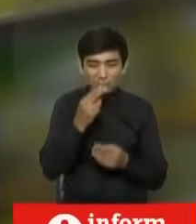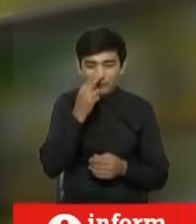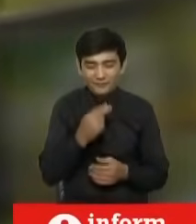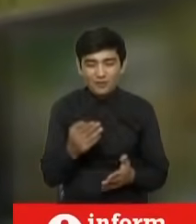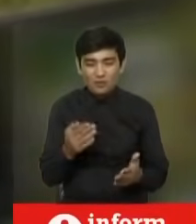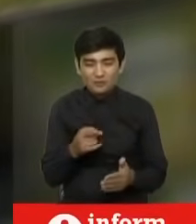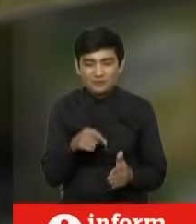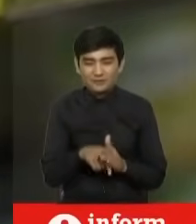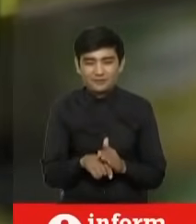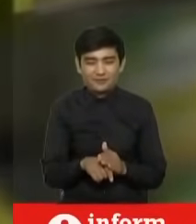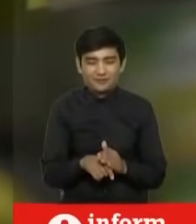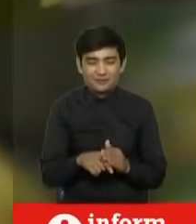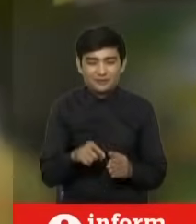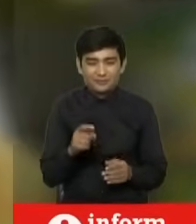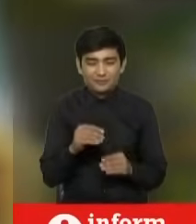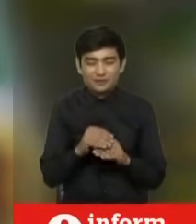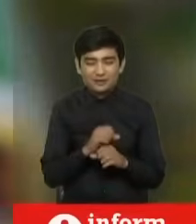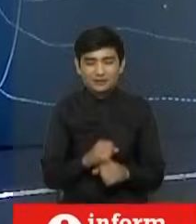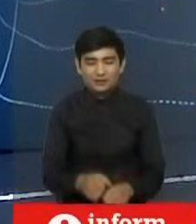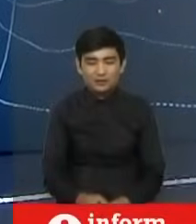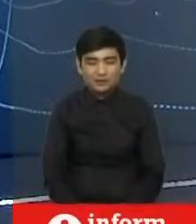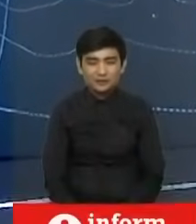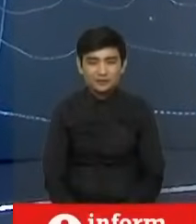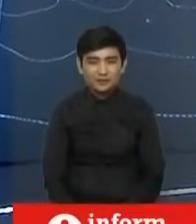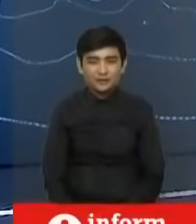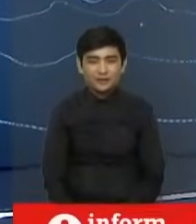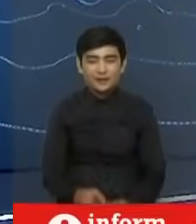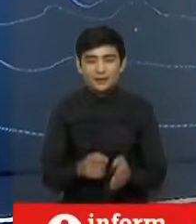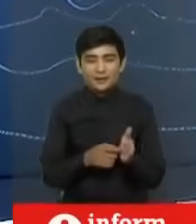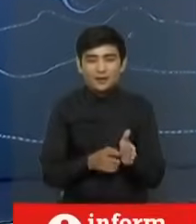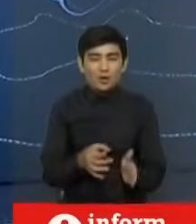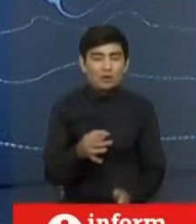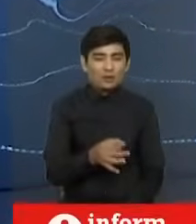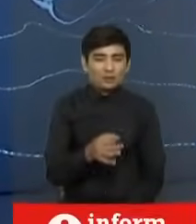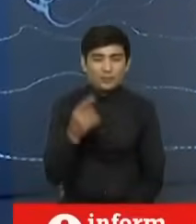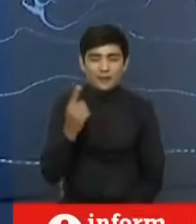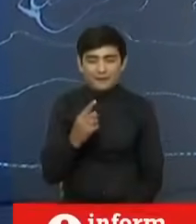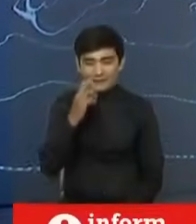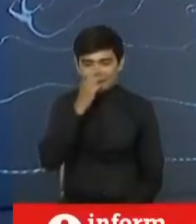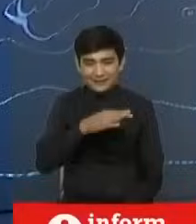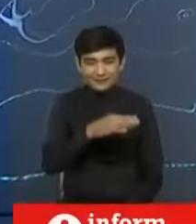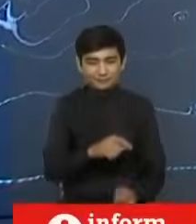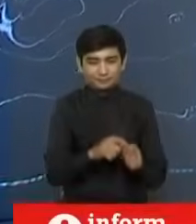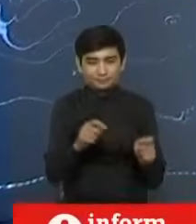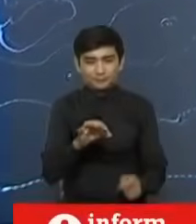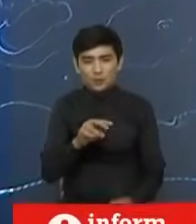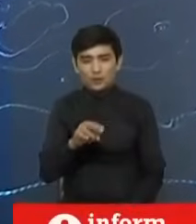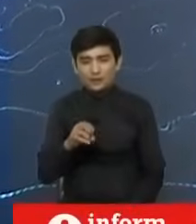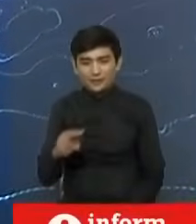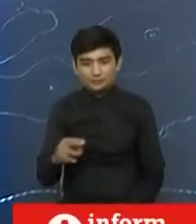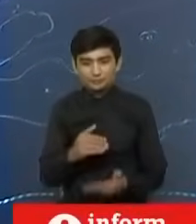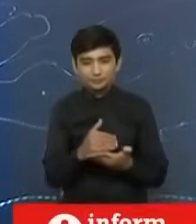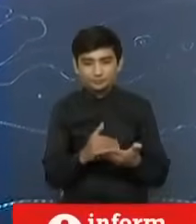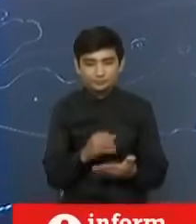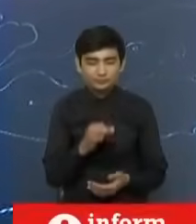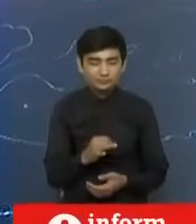Алексей Михедов, Информбюро, Павлодарская область. Карагандинская область первая в стране запустит онлайн-платформу